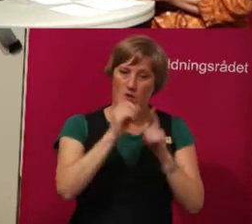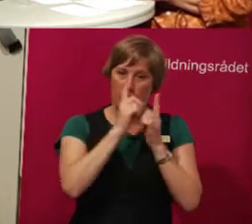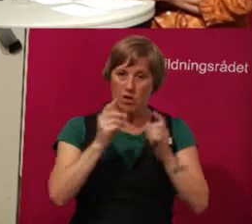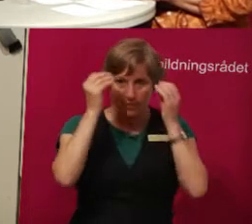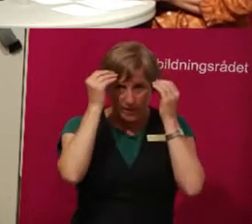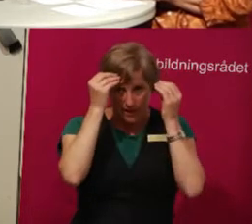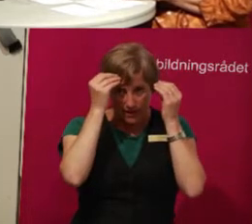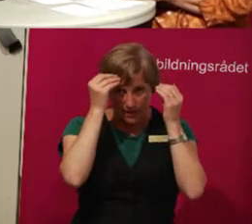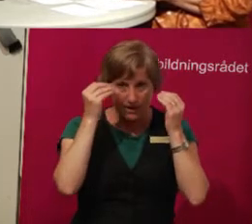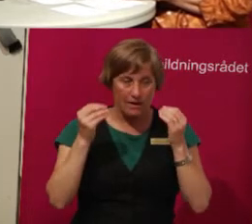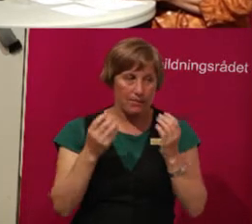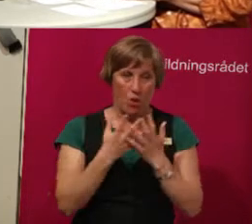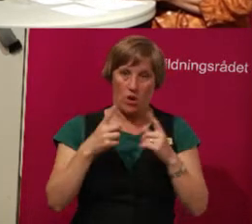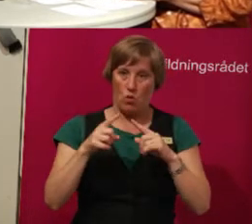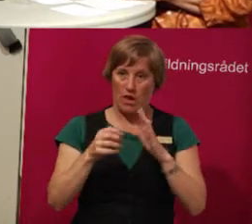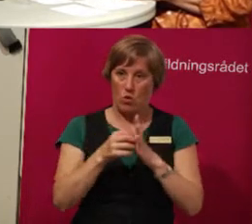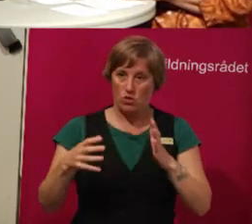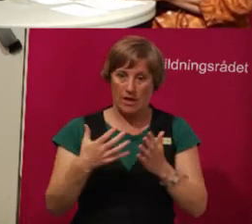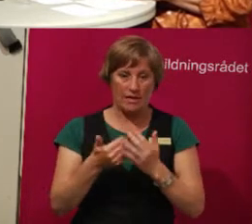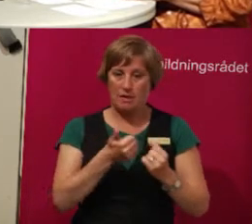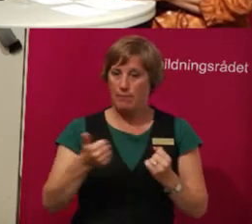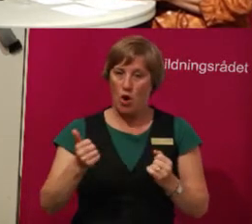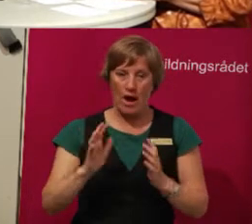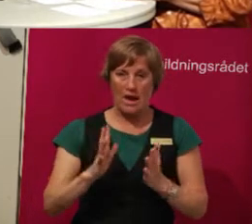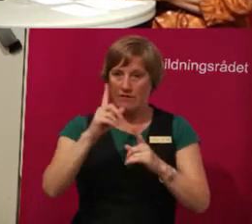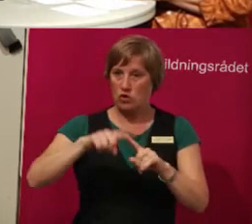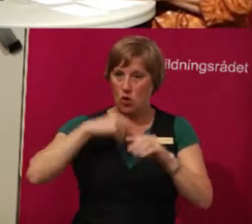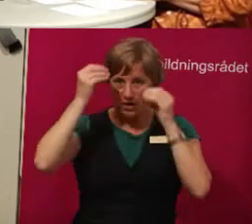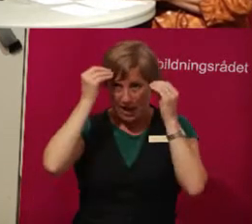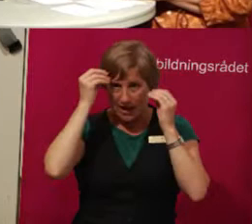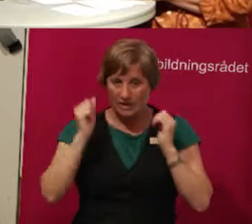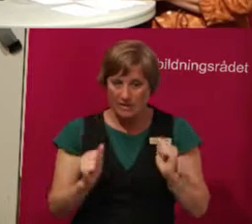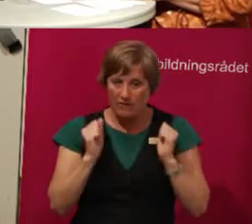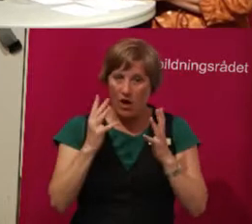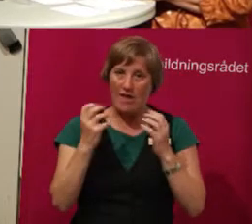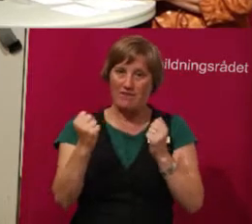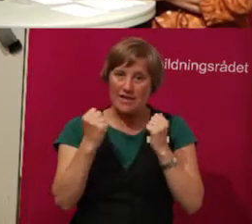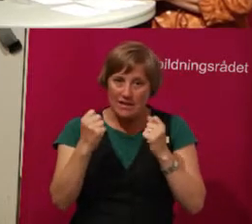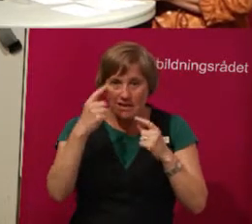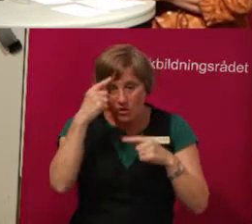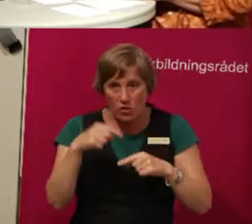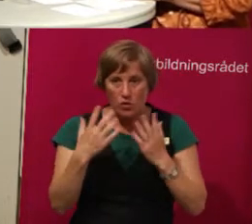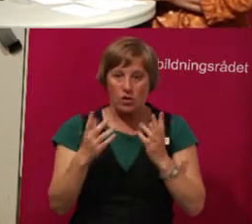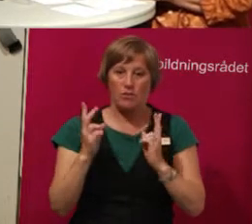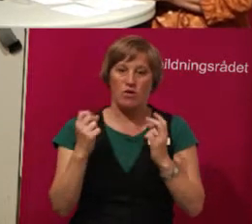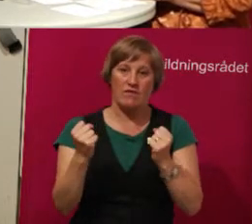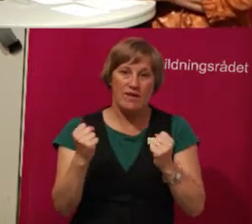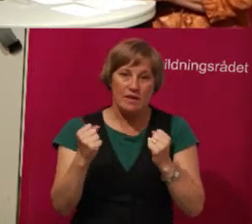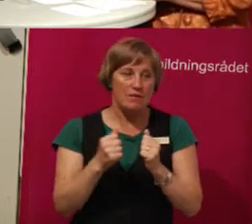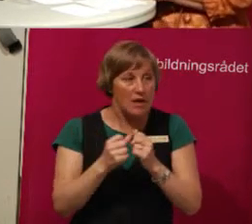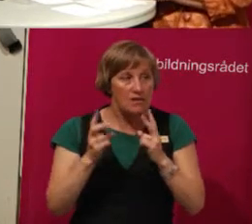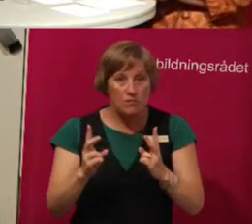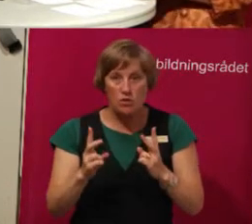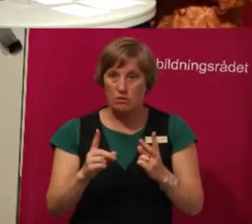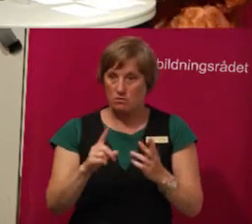Av väldigt många skäl. Inte bara livslångt lärande som är väldigt viktigt i sig. Kultur som är viktigt i sig. Men jag skulle vilja säga för